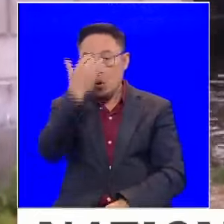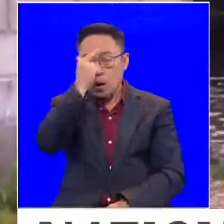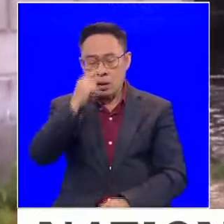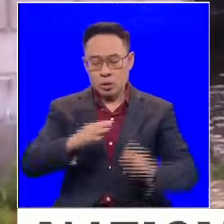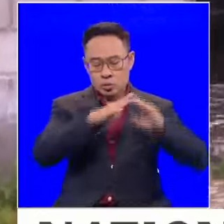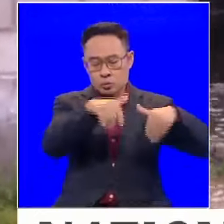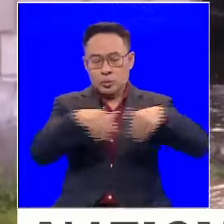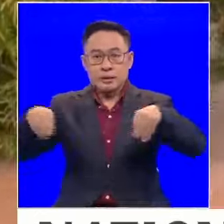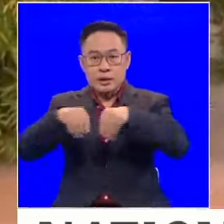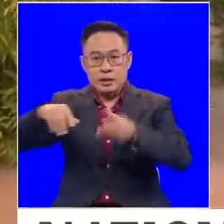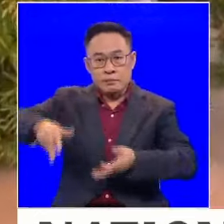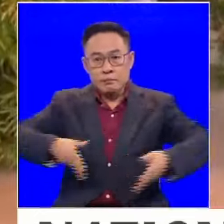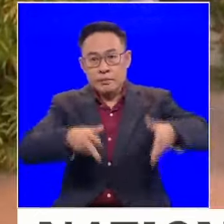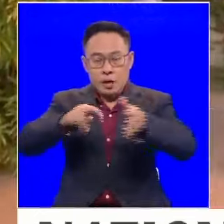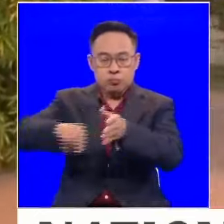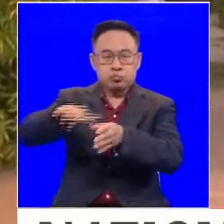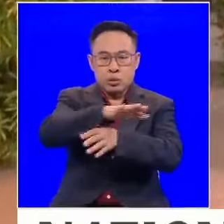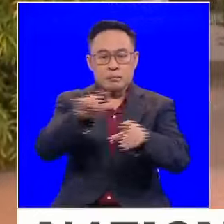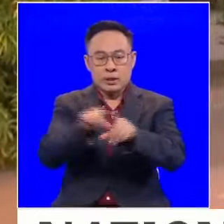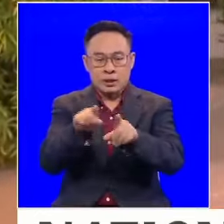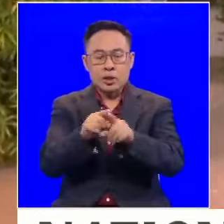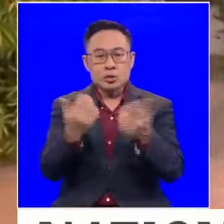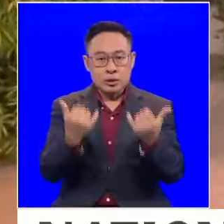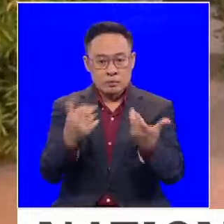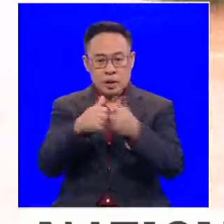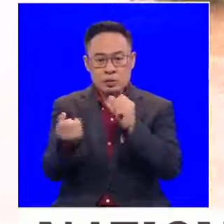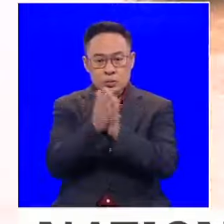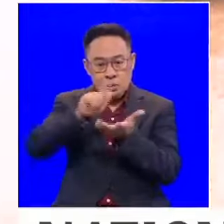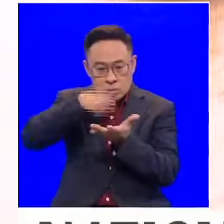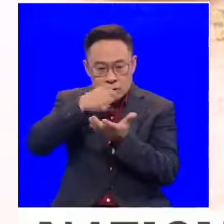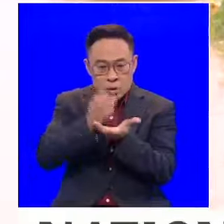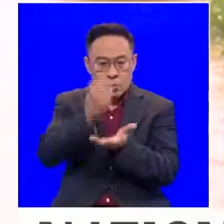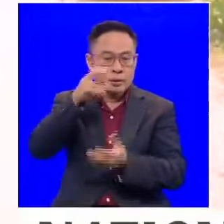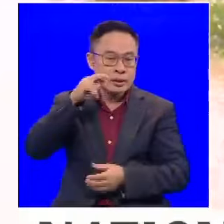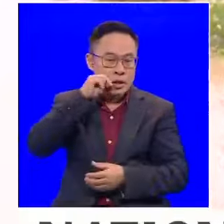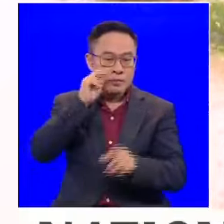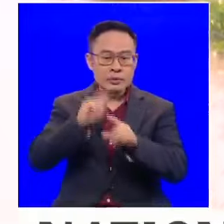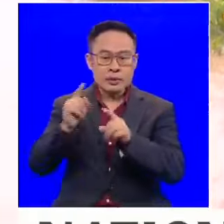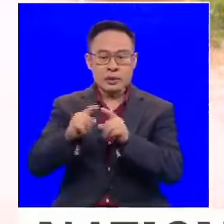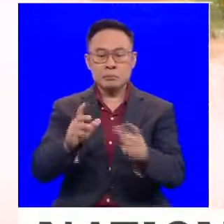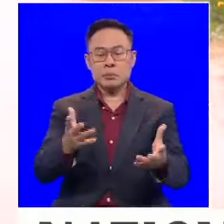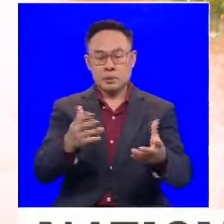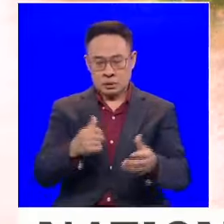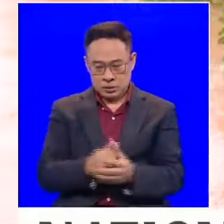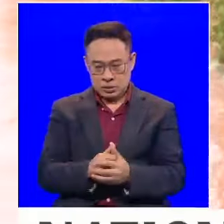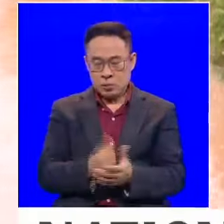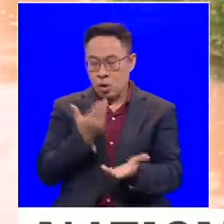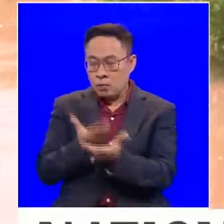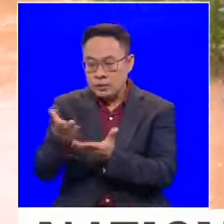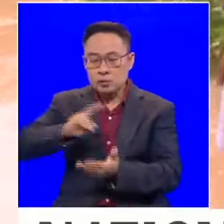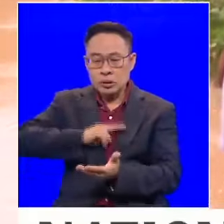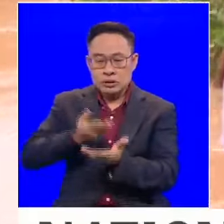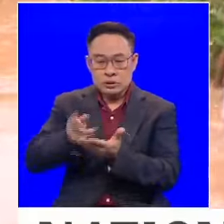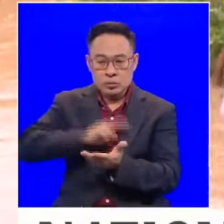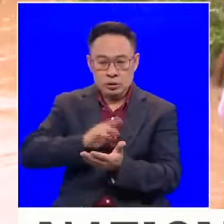ผลกระทบนะคะไม่ว่าจะเป็นเรื่องของอาหารการกินน้ำดื่มที่ต้องการความช่วยเหลือนะคะเพราะว่าไม่สามารถที่จะช่วยตัวเองได้บ